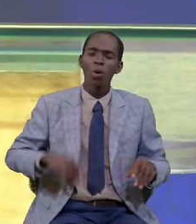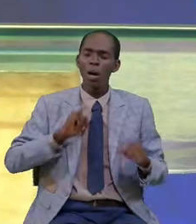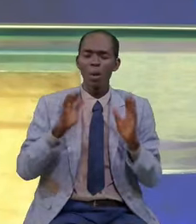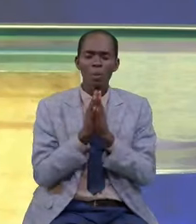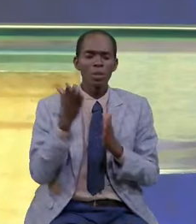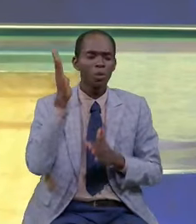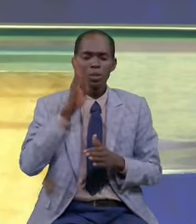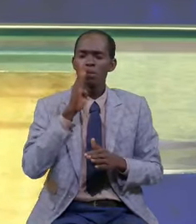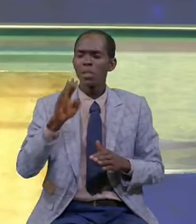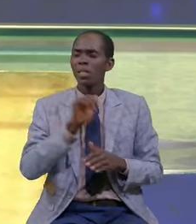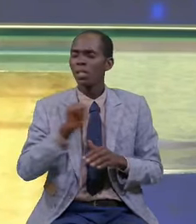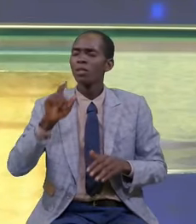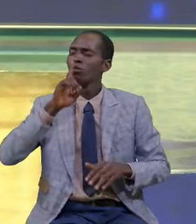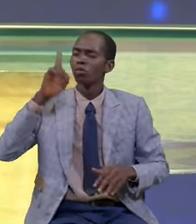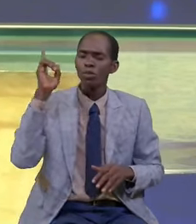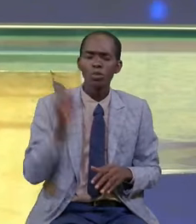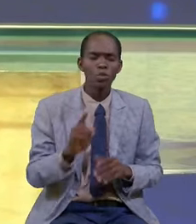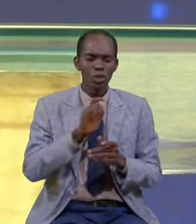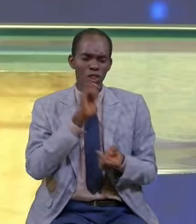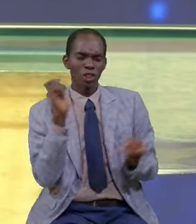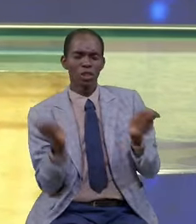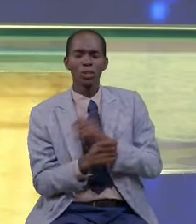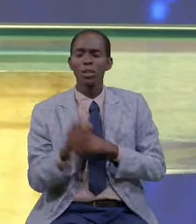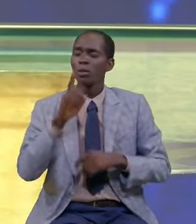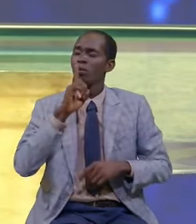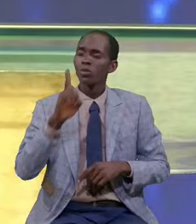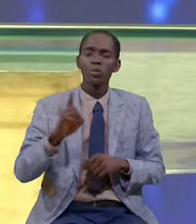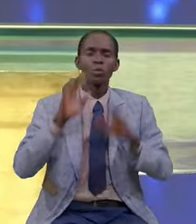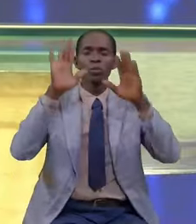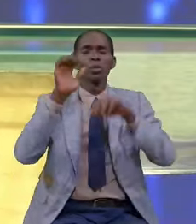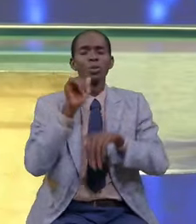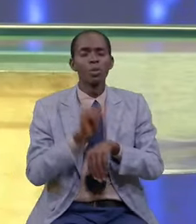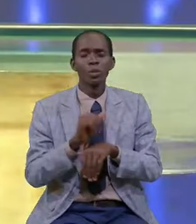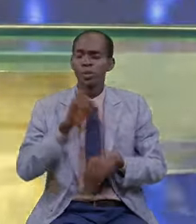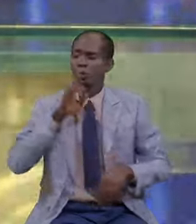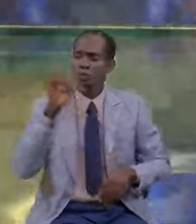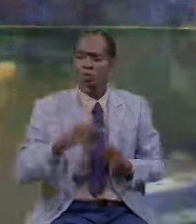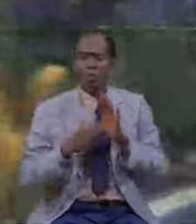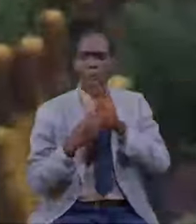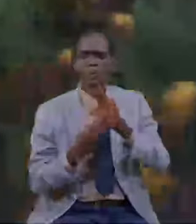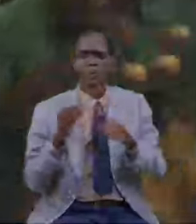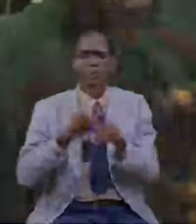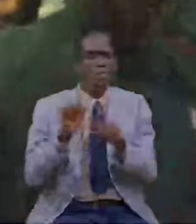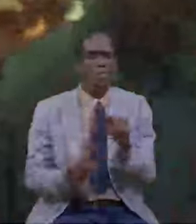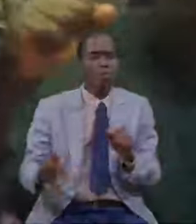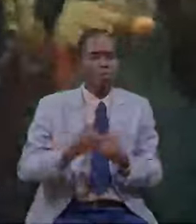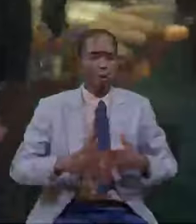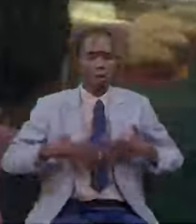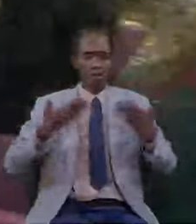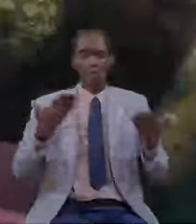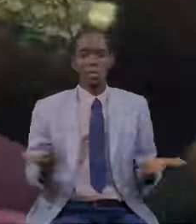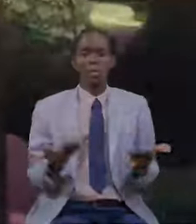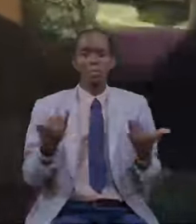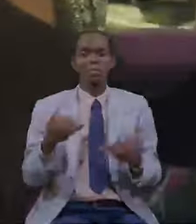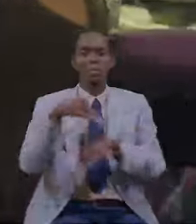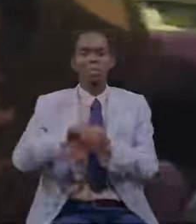transformation définie. Un miracle défini, une manifestation définie dans chaque vie ici ce soir au nom de